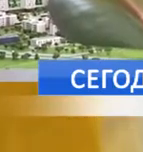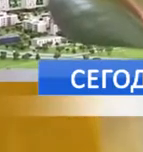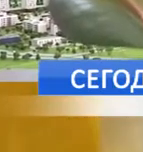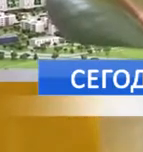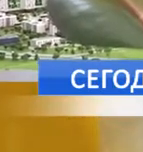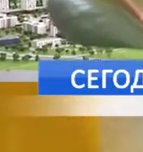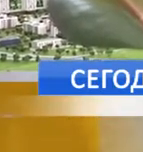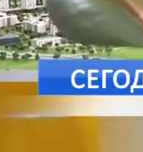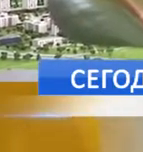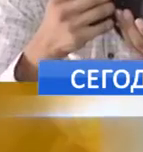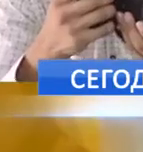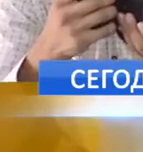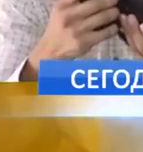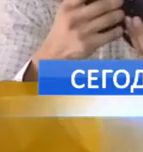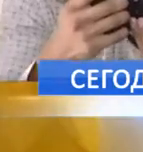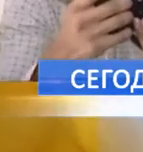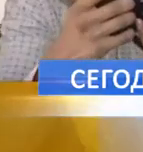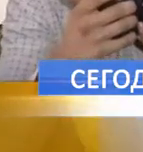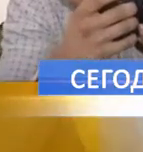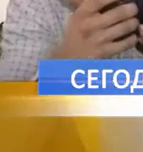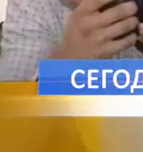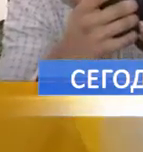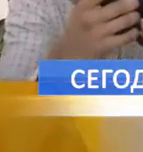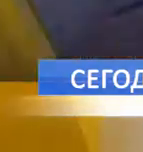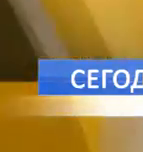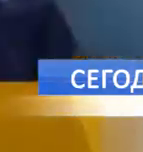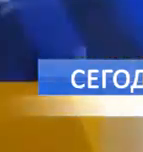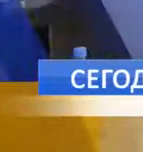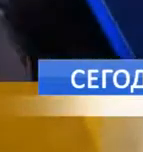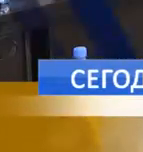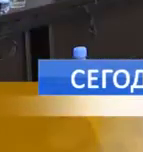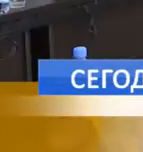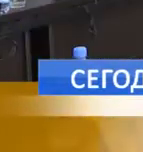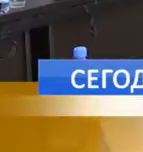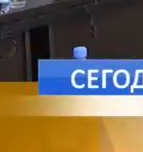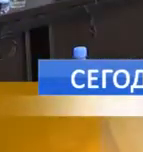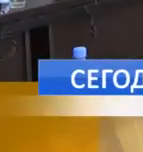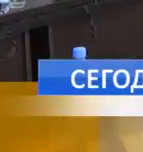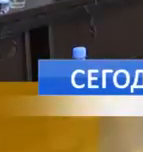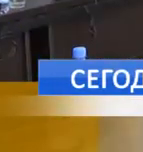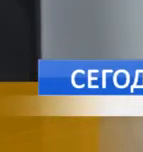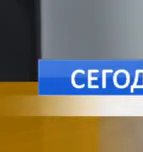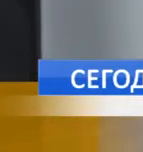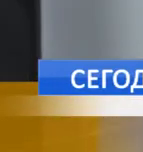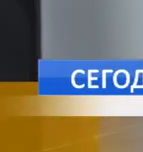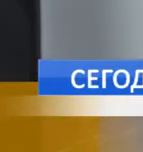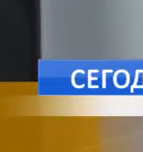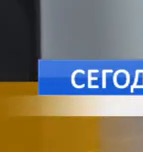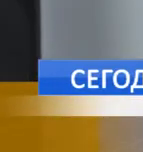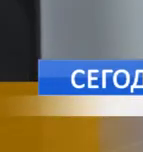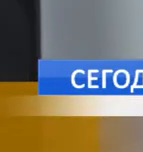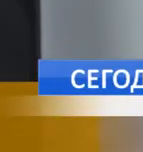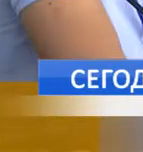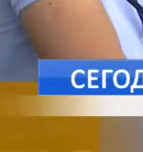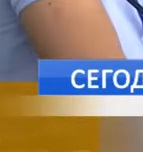во главе с президентом республики Рустамом Минихановым. Я бы в предприниматели пошел, пусть меня научат.